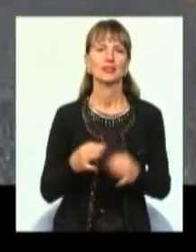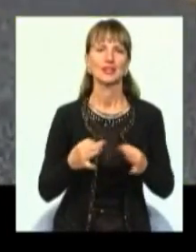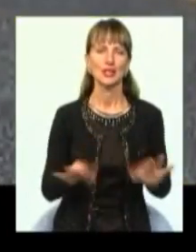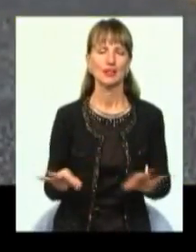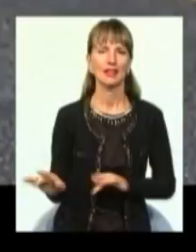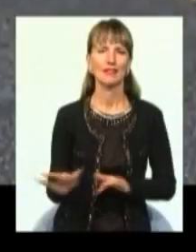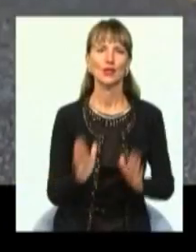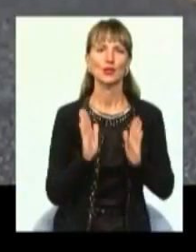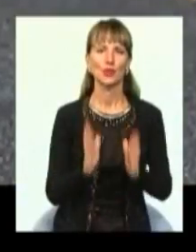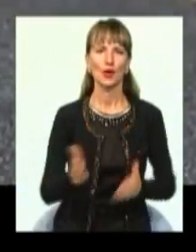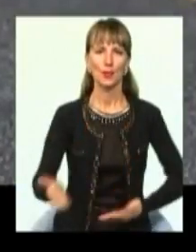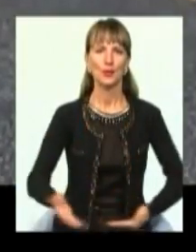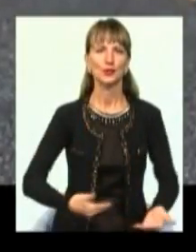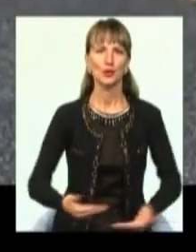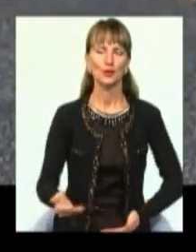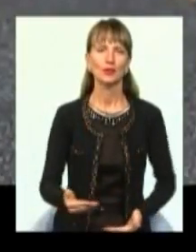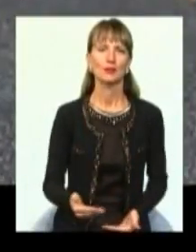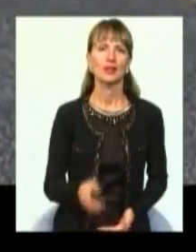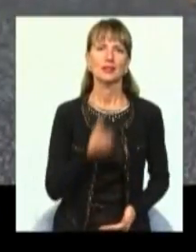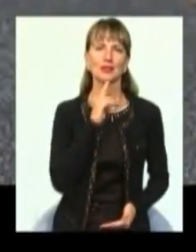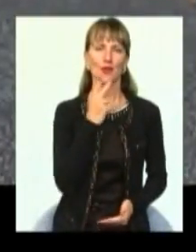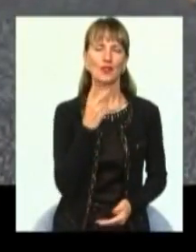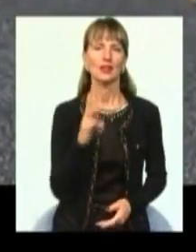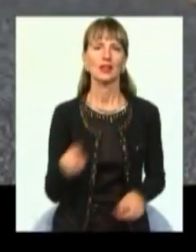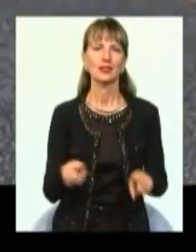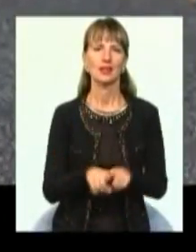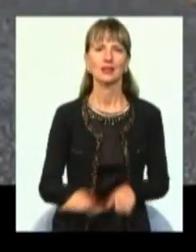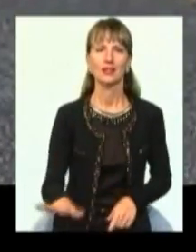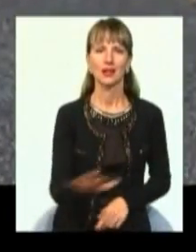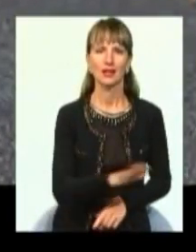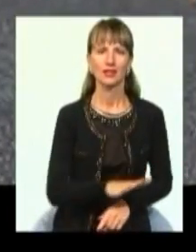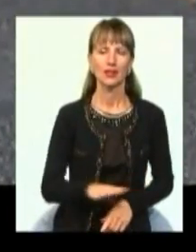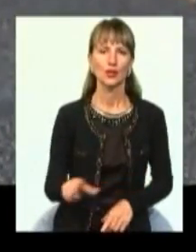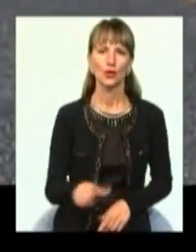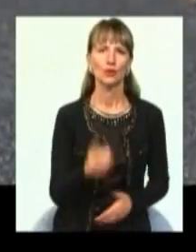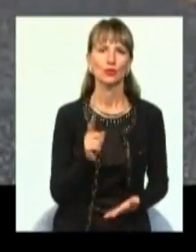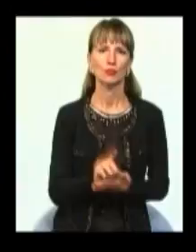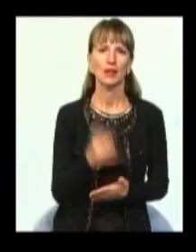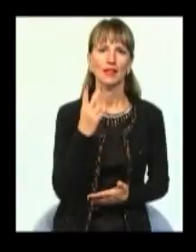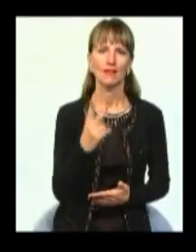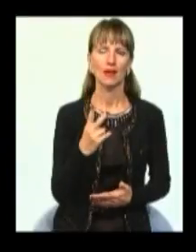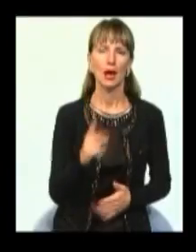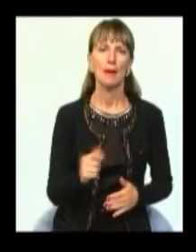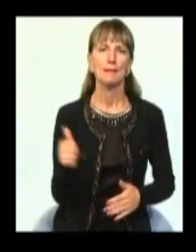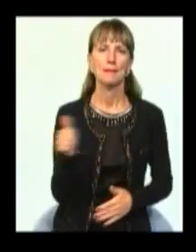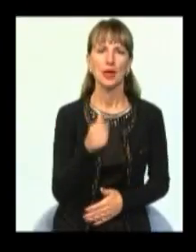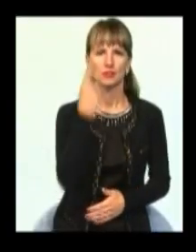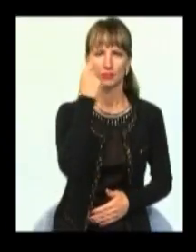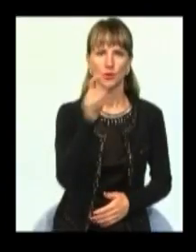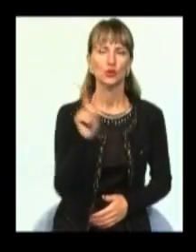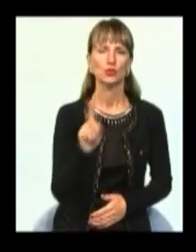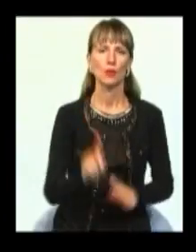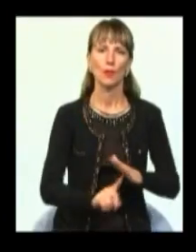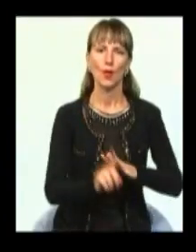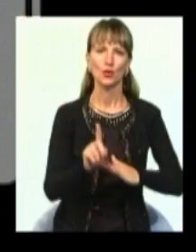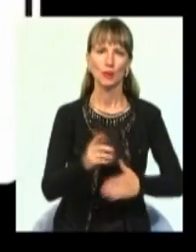Дозволено рухатись лише пішоходам. Зауважте, що на такій ділянці дороги має бути два знаки. Перший сигналізує про